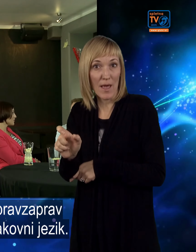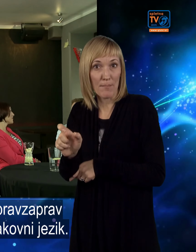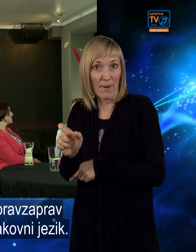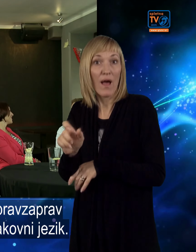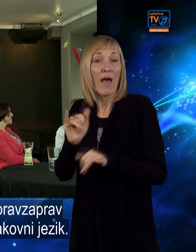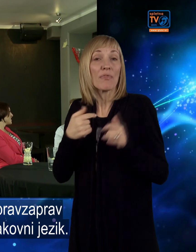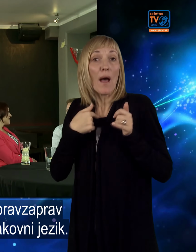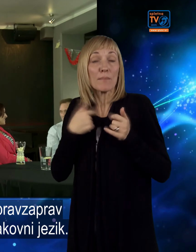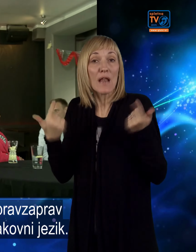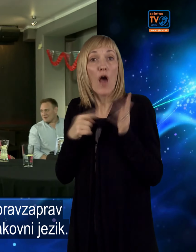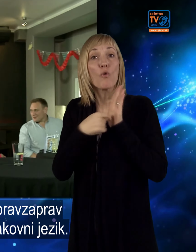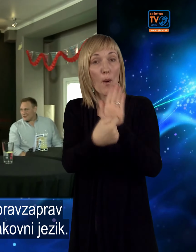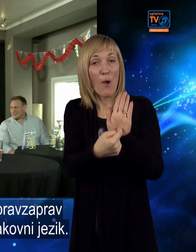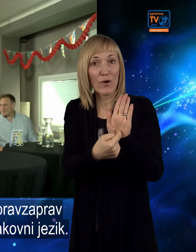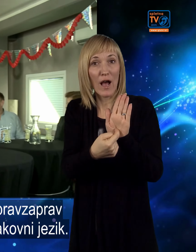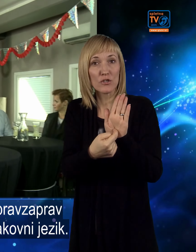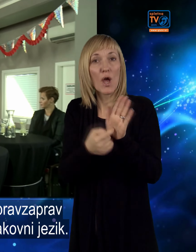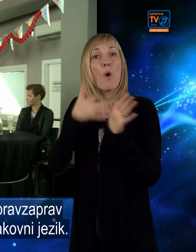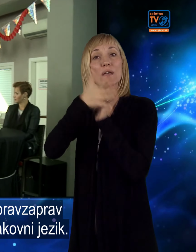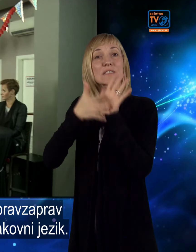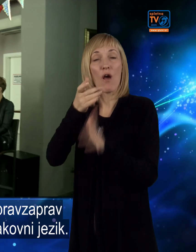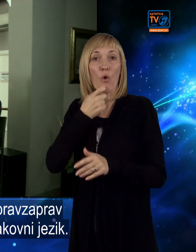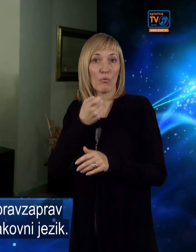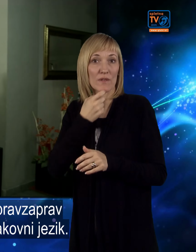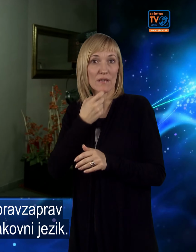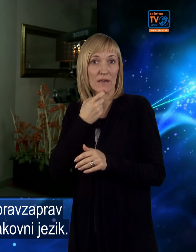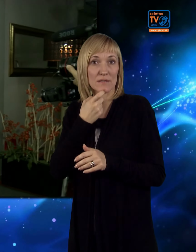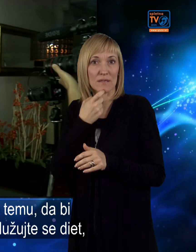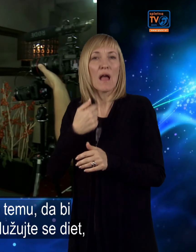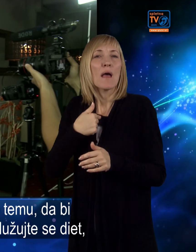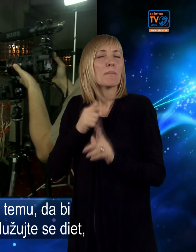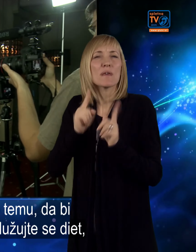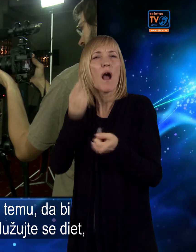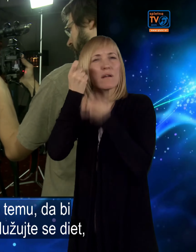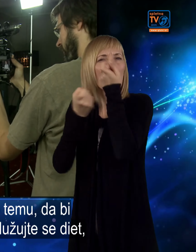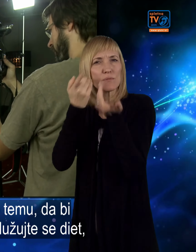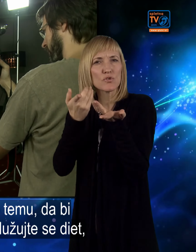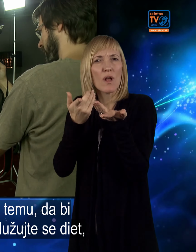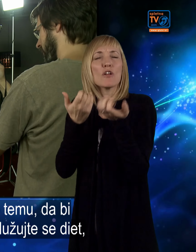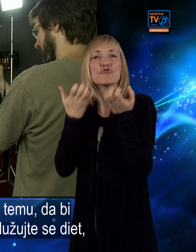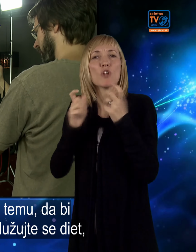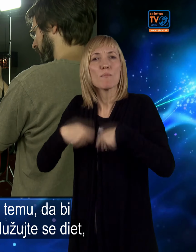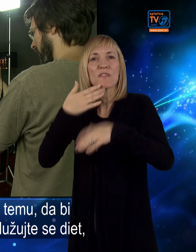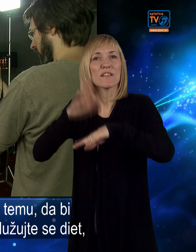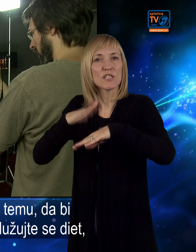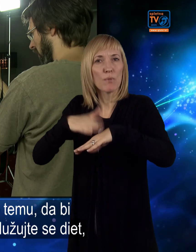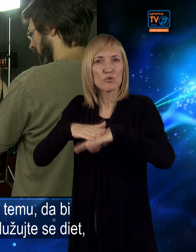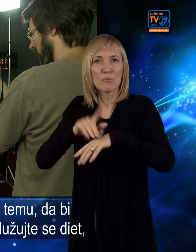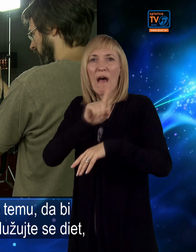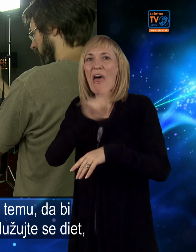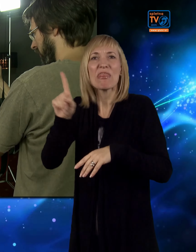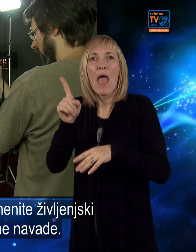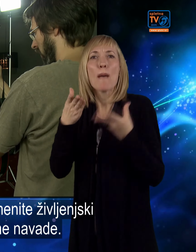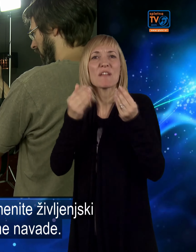da pravzaprav pokažemo tudi znakovni jezik. Sedili pa smo nekako temu, da bi dali sporočilo: ne poslužujte